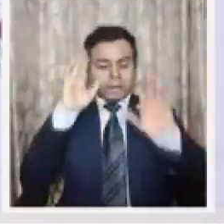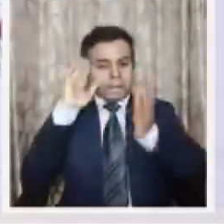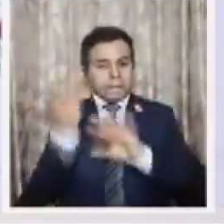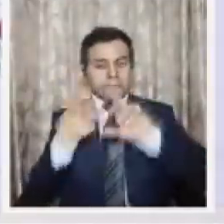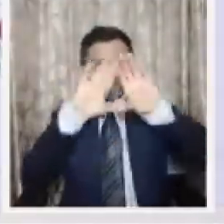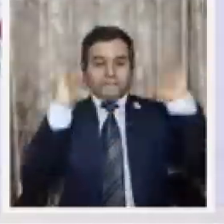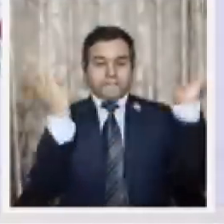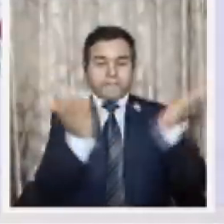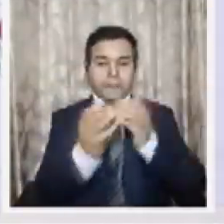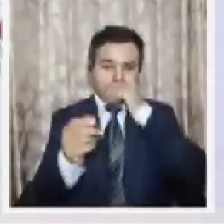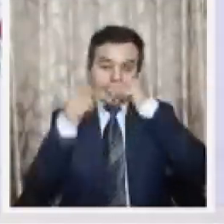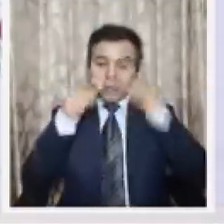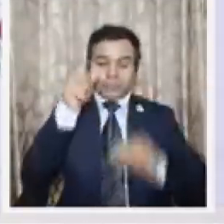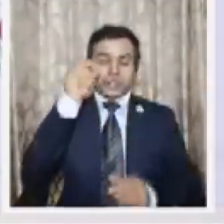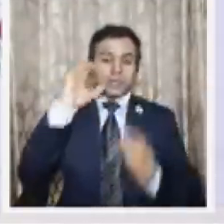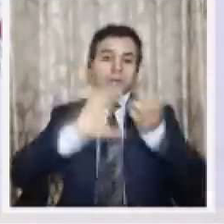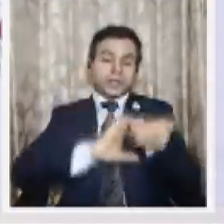রিপোর্ট 24 জুন 2020।